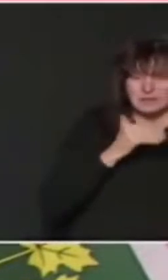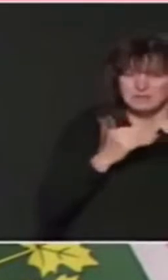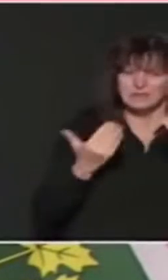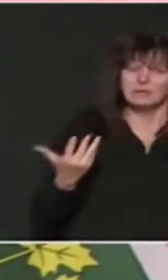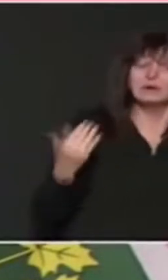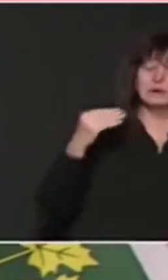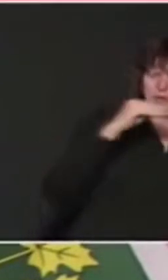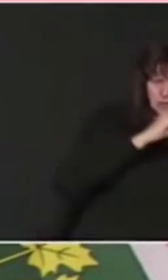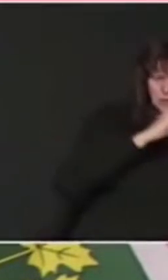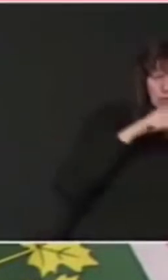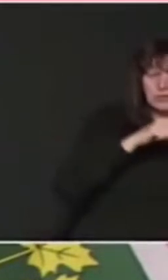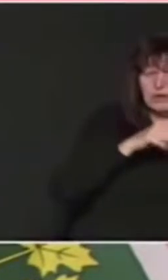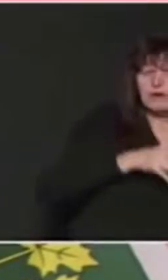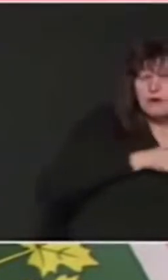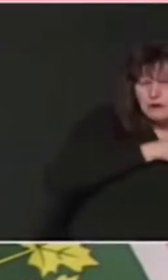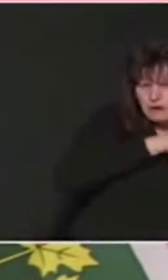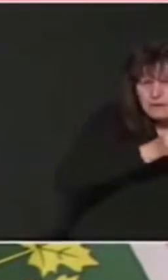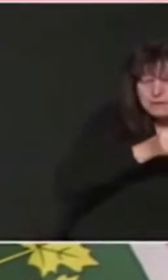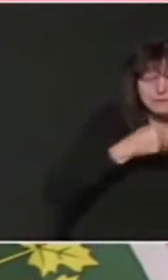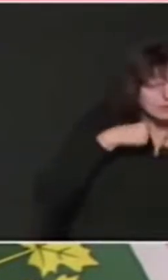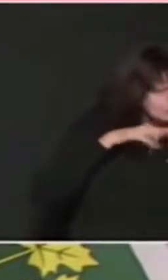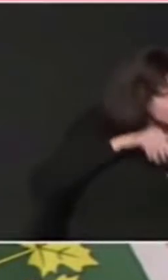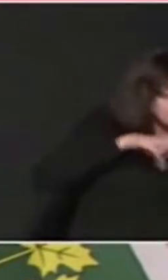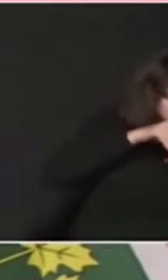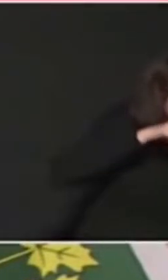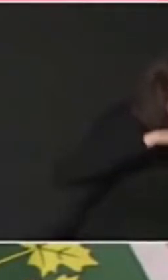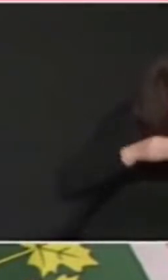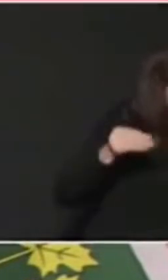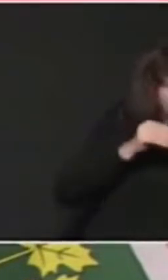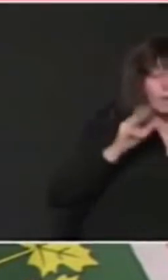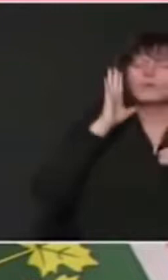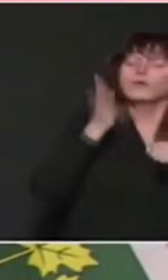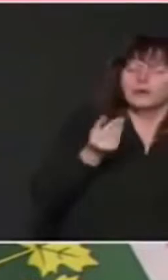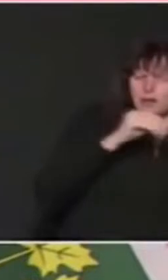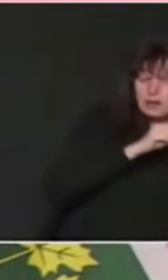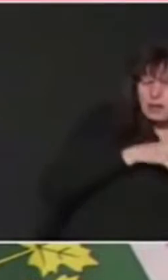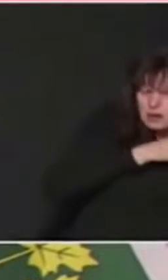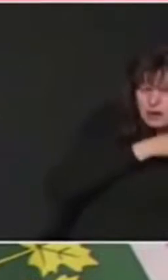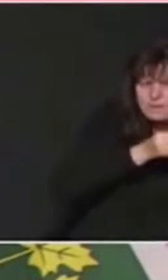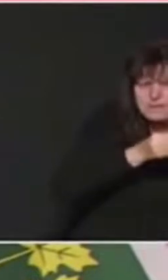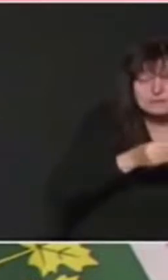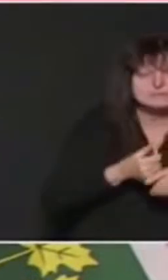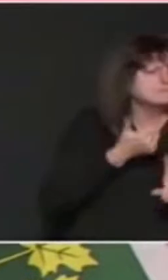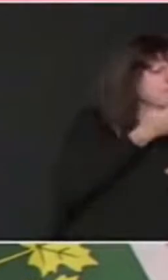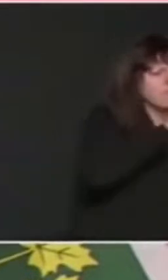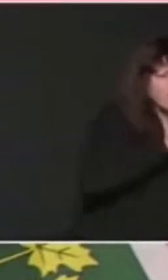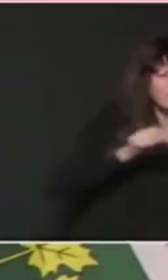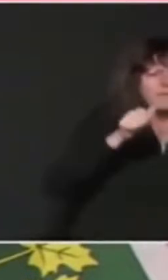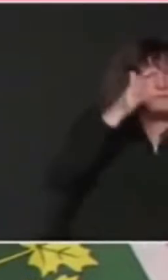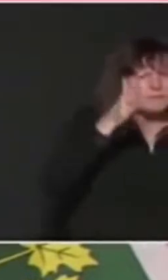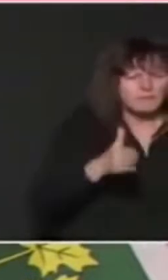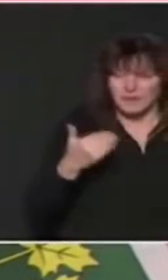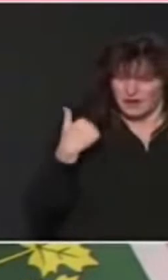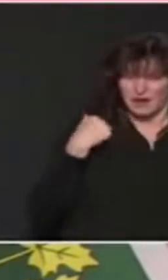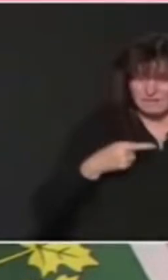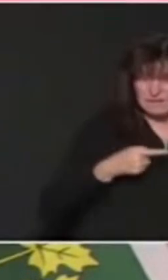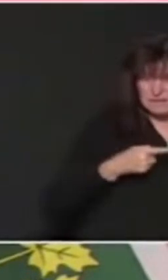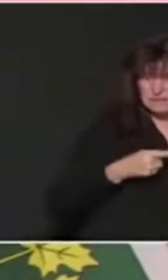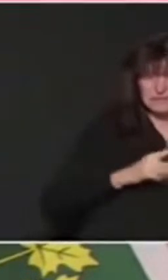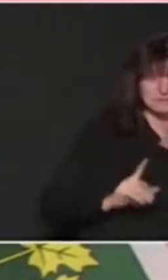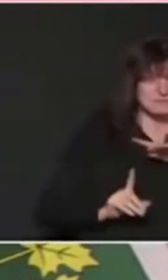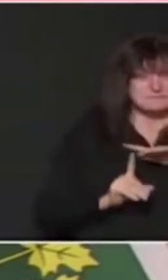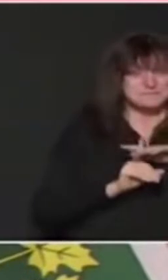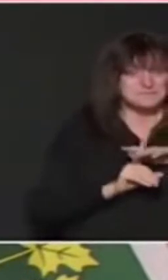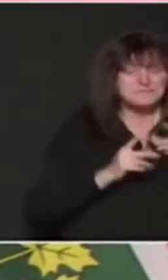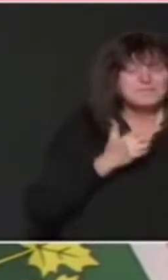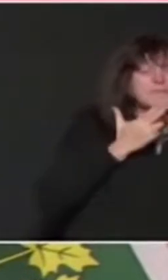globally. Anyone experiencing symptoms of COVID-19, even if they are mild, is strongly recommended